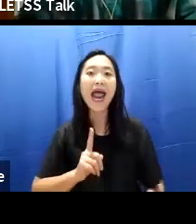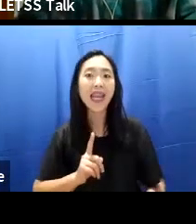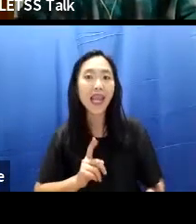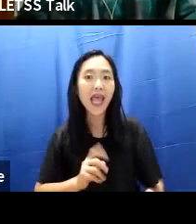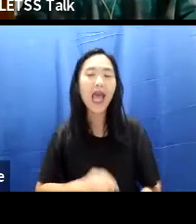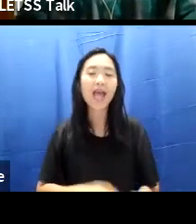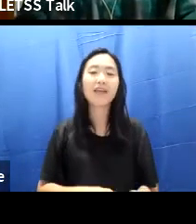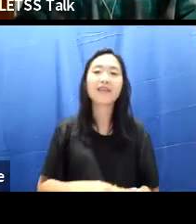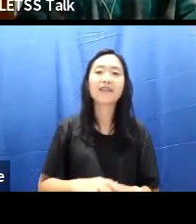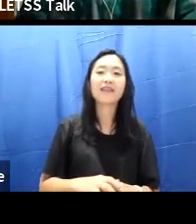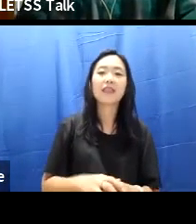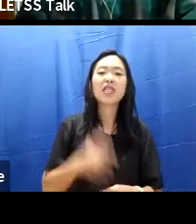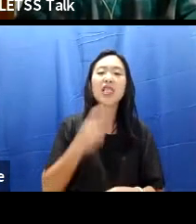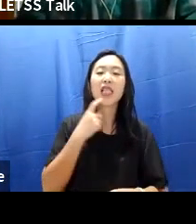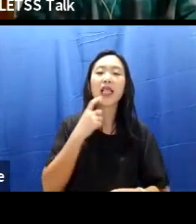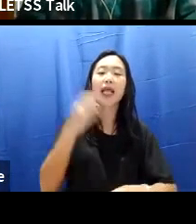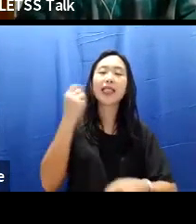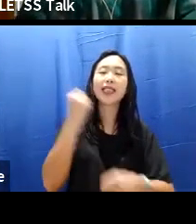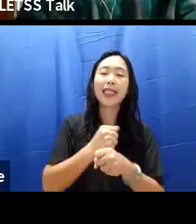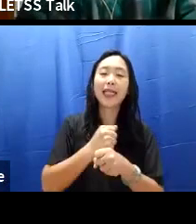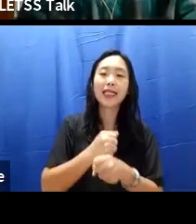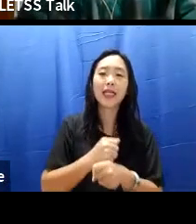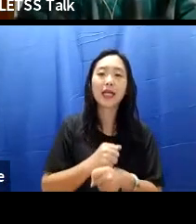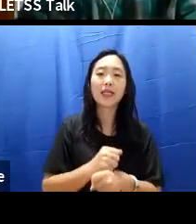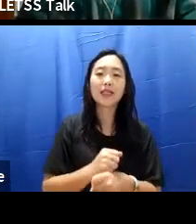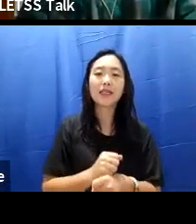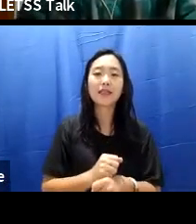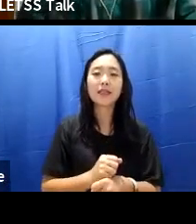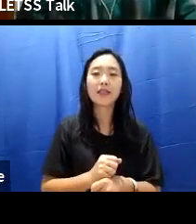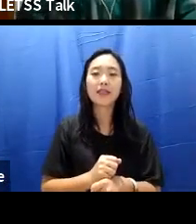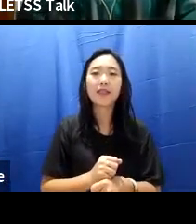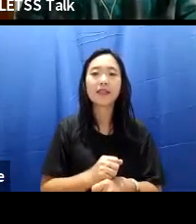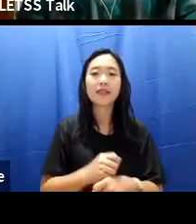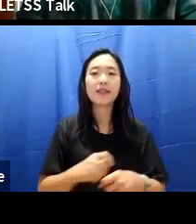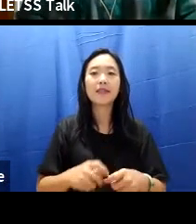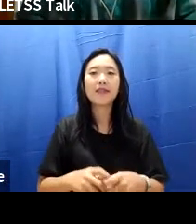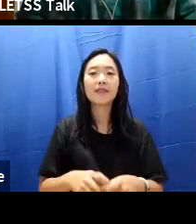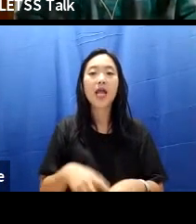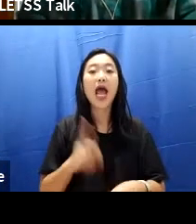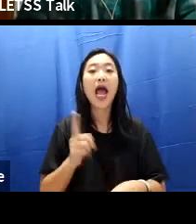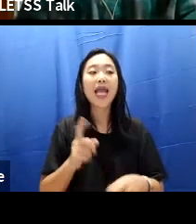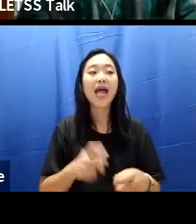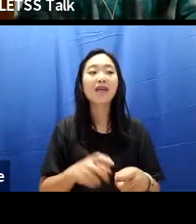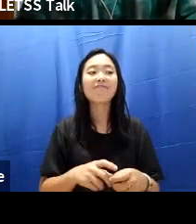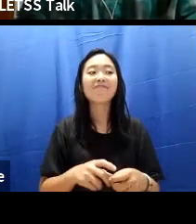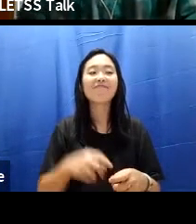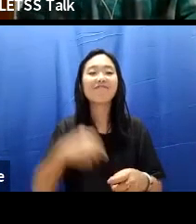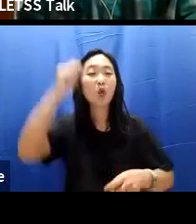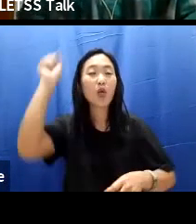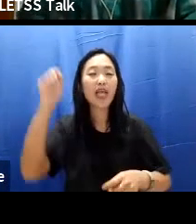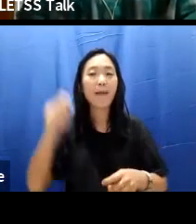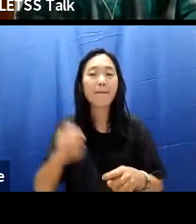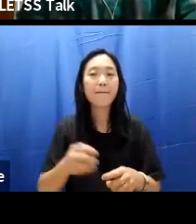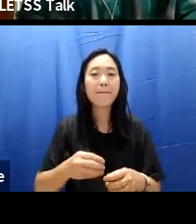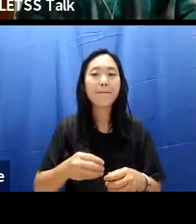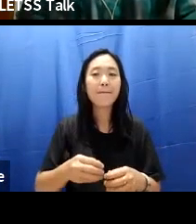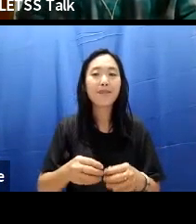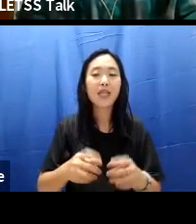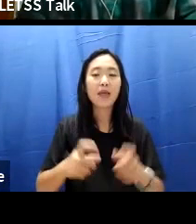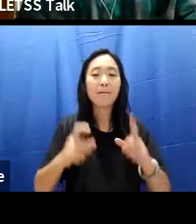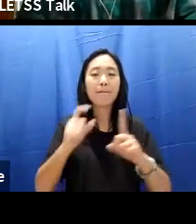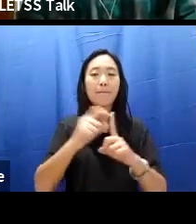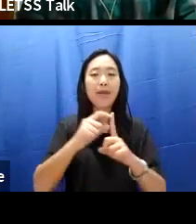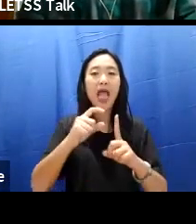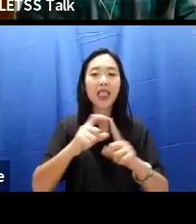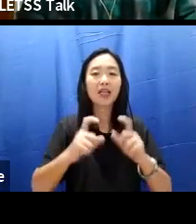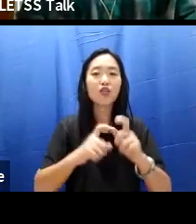tingkat 1 ya, di semester 1 bahkan ada namanya pengantar sosiologi. Nah, di dalamnya itu ada membahas tentang gender